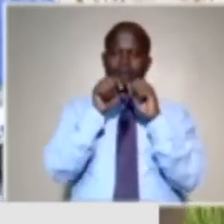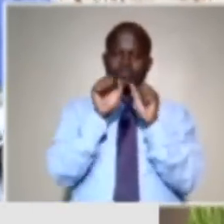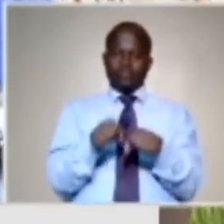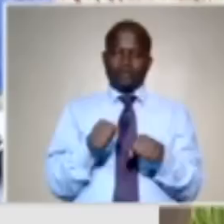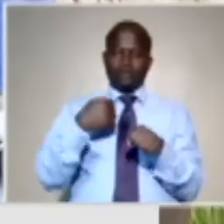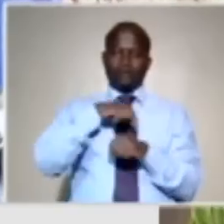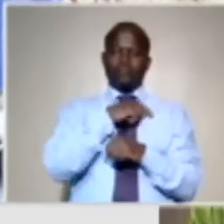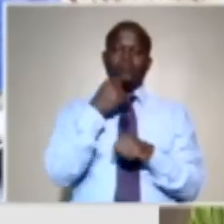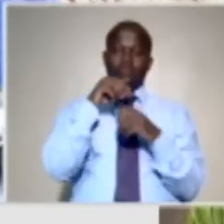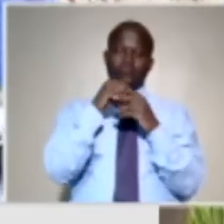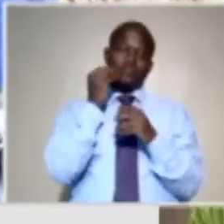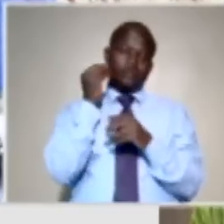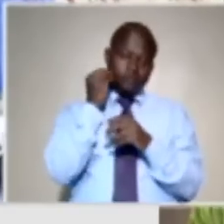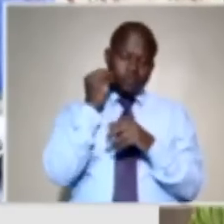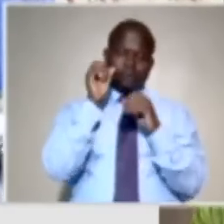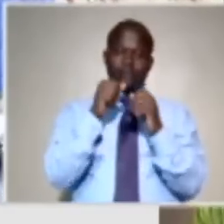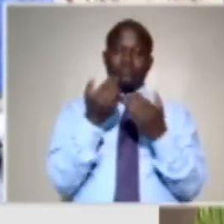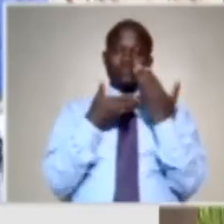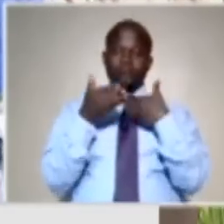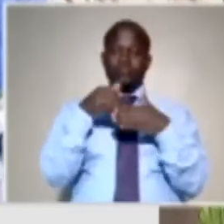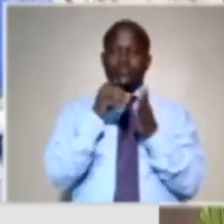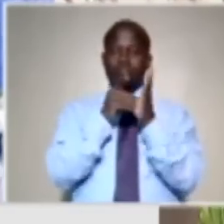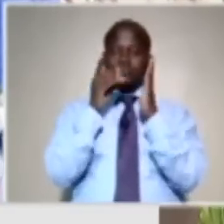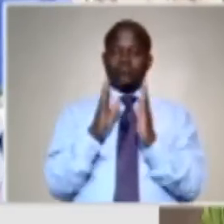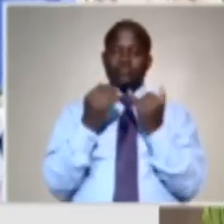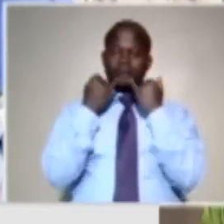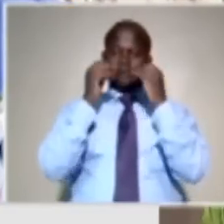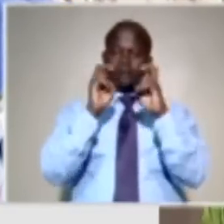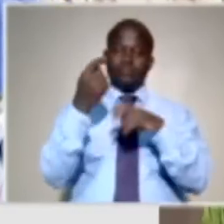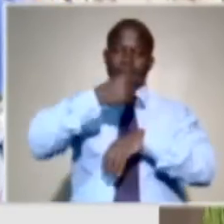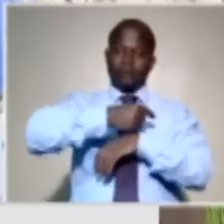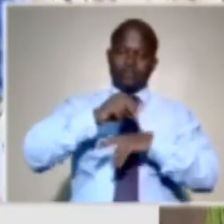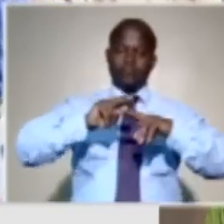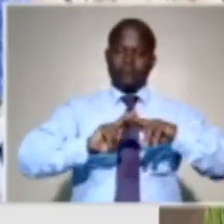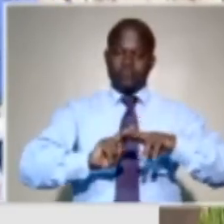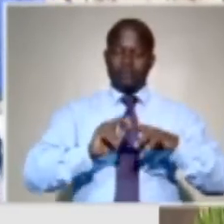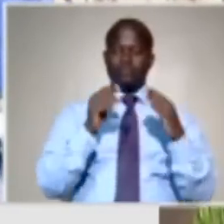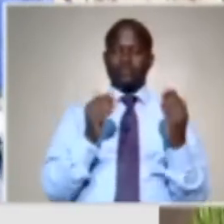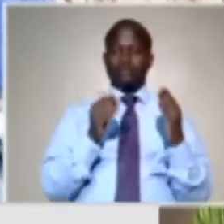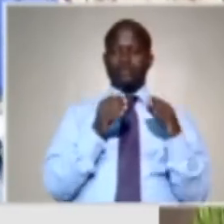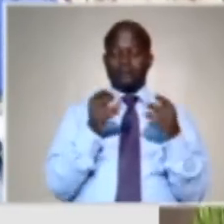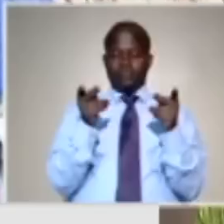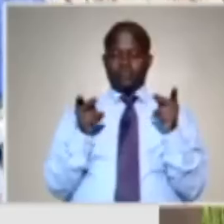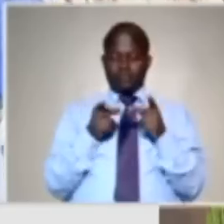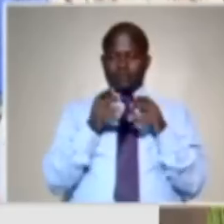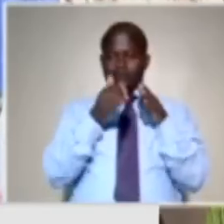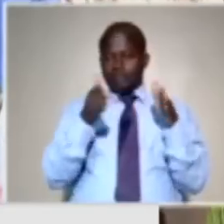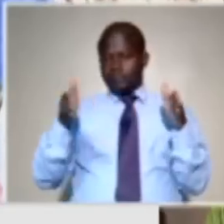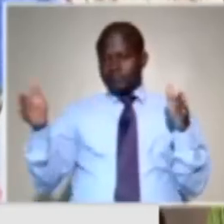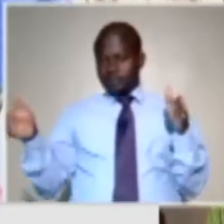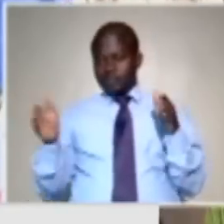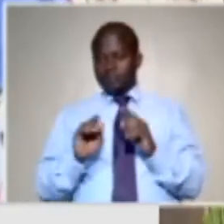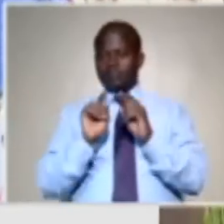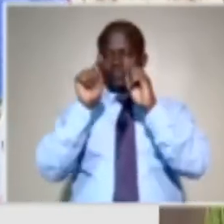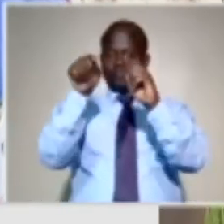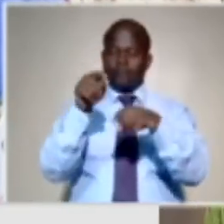kuba uri mu rugo ukabushobora kuvugana na muganga akakubwira ati uyu munsi wicare gutya positioning iyi niyi